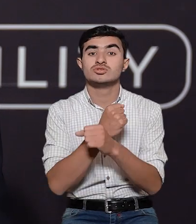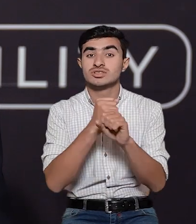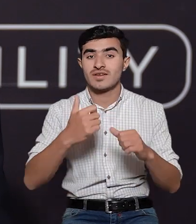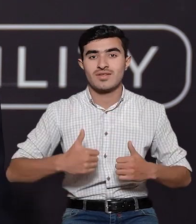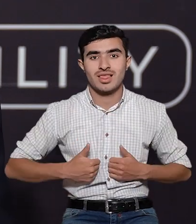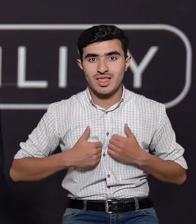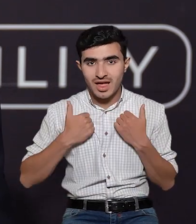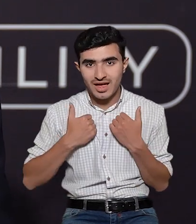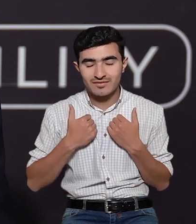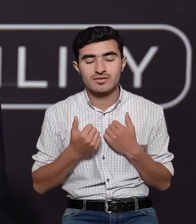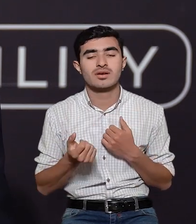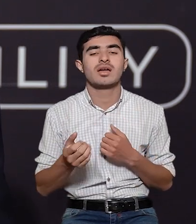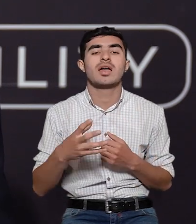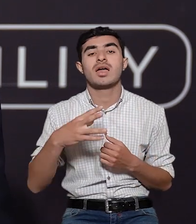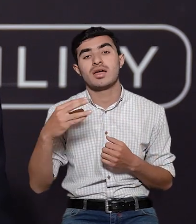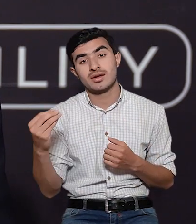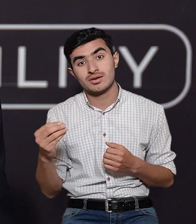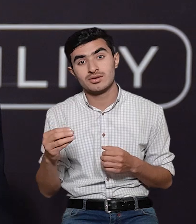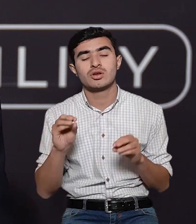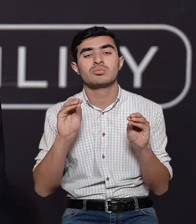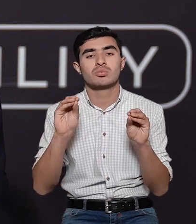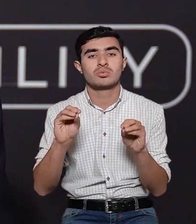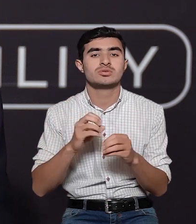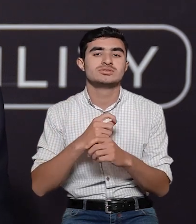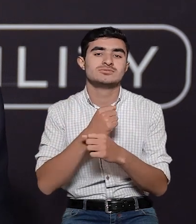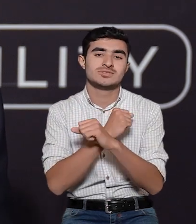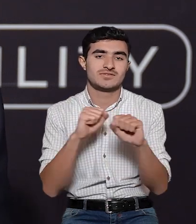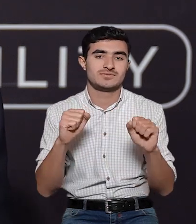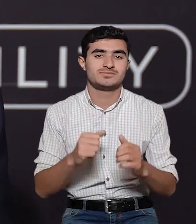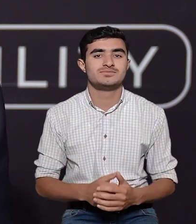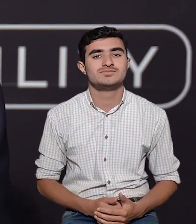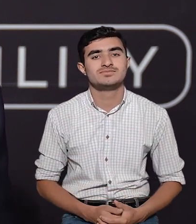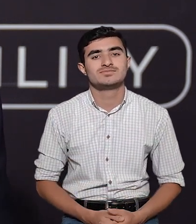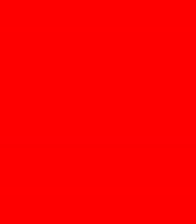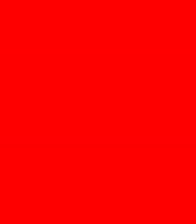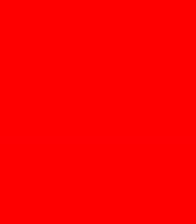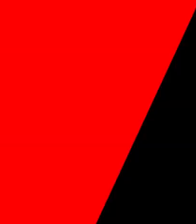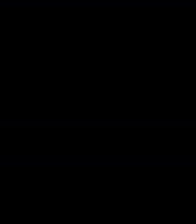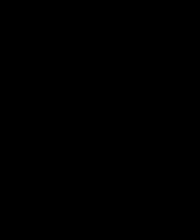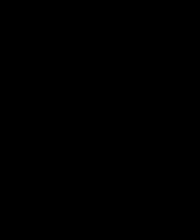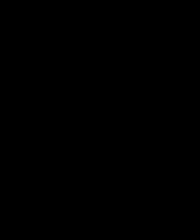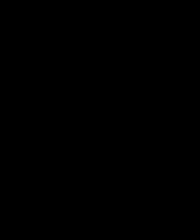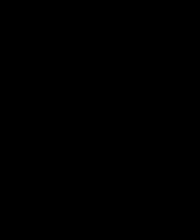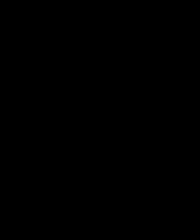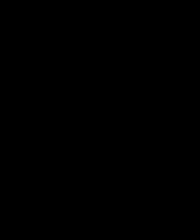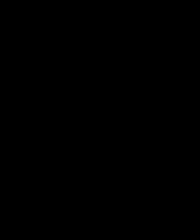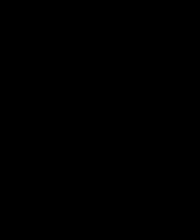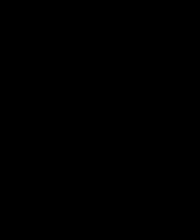1122 ٹو سیو لائفز اینڈ promote safety.